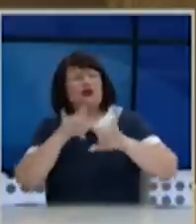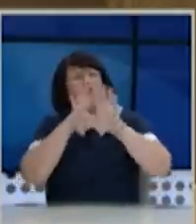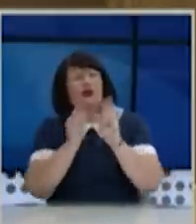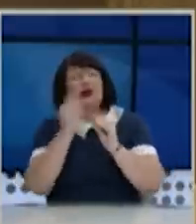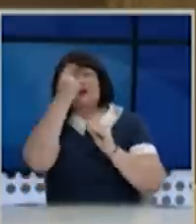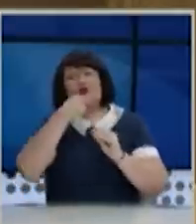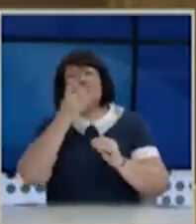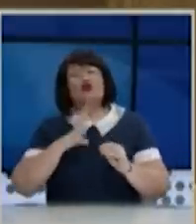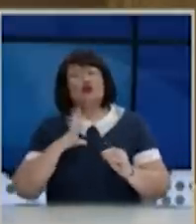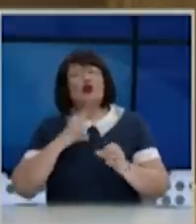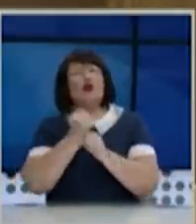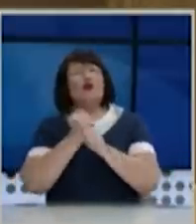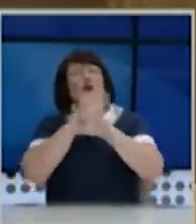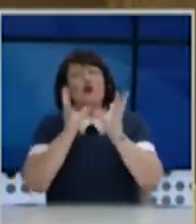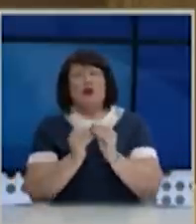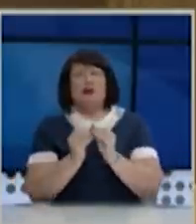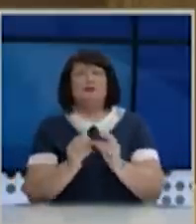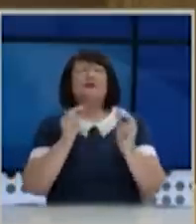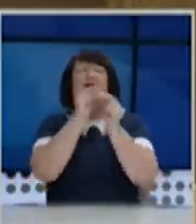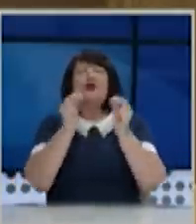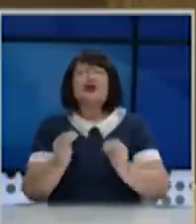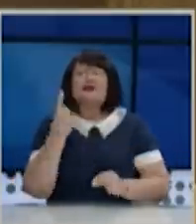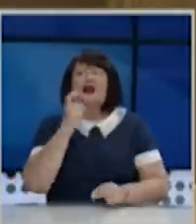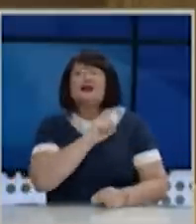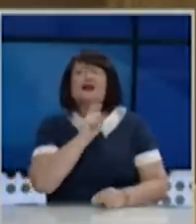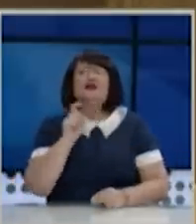προσωπικό. Αποτέλεσμα,